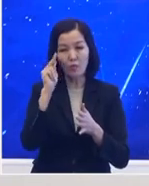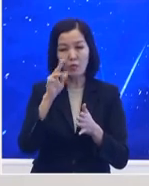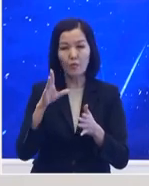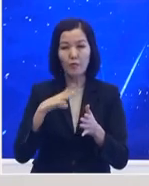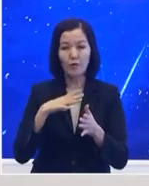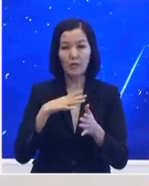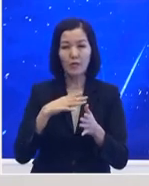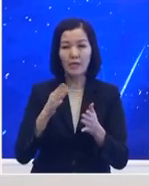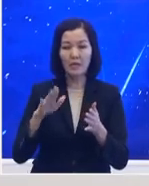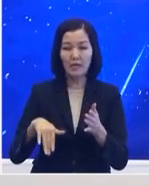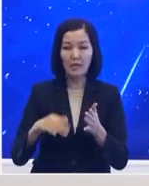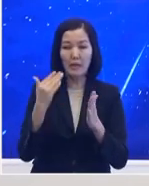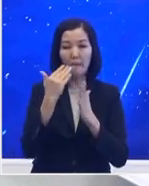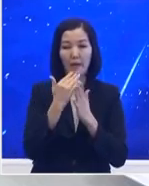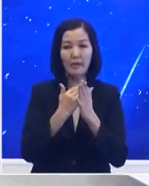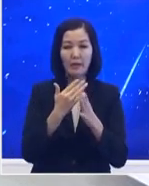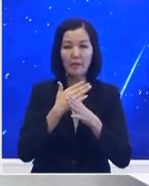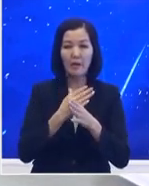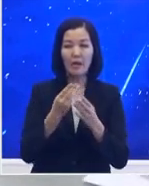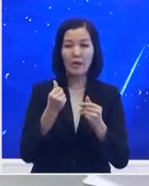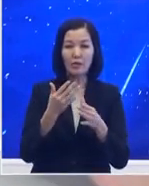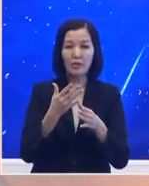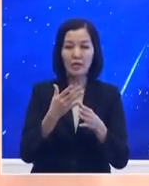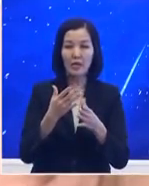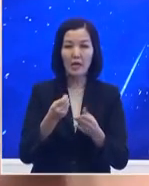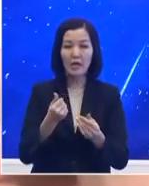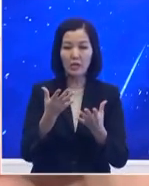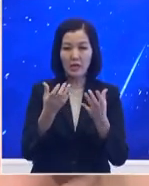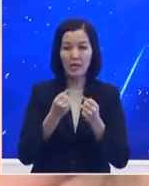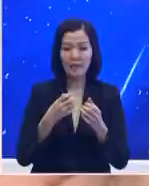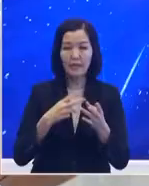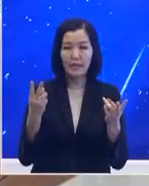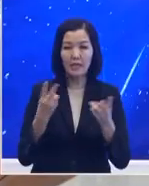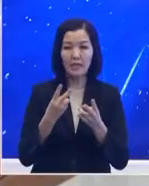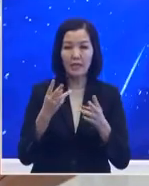меңгеріп шығады. Кейін бағдарлама арқылы қаржылай қолдауға ие болған. Керек